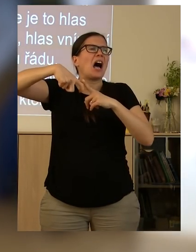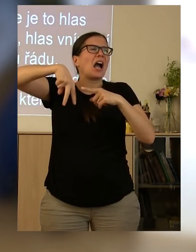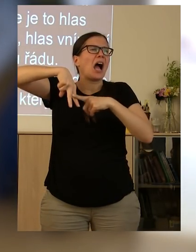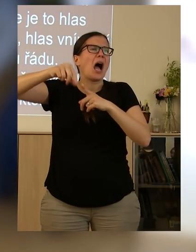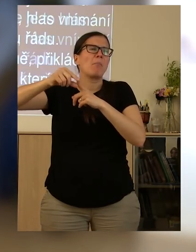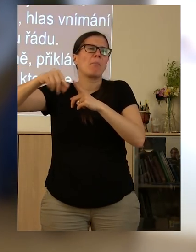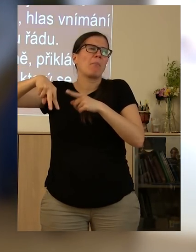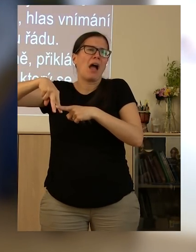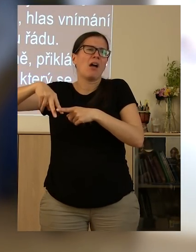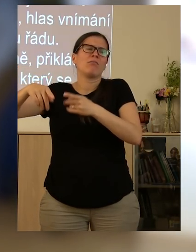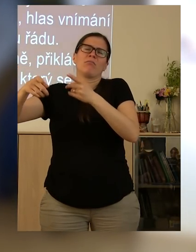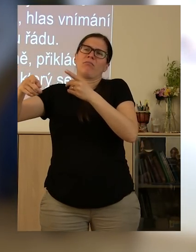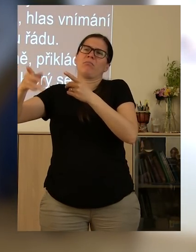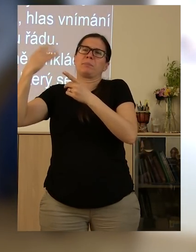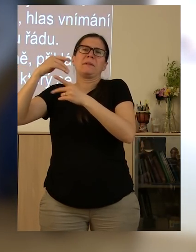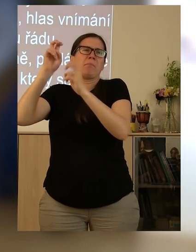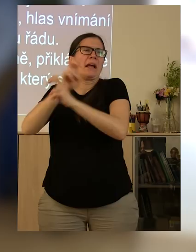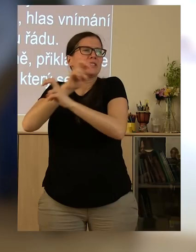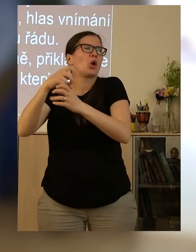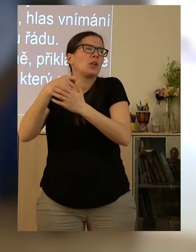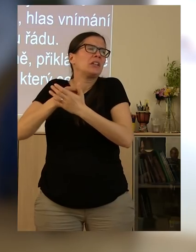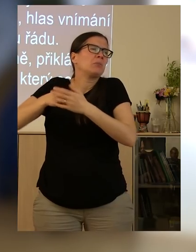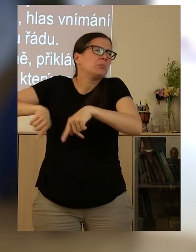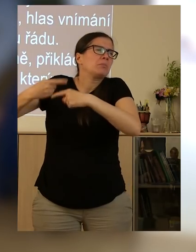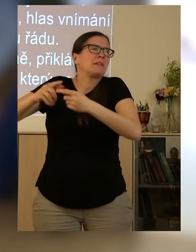mexický revolucionář, který řekl, je lepší